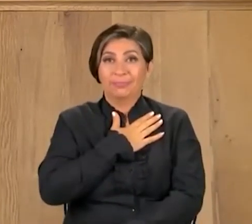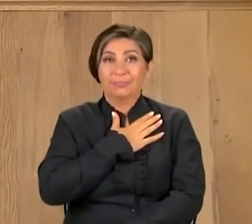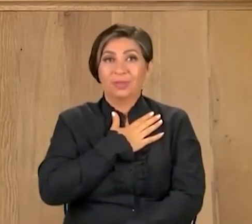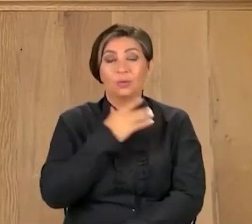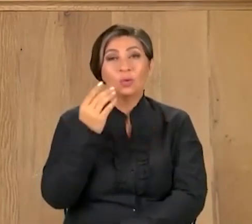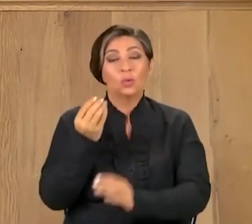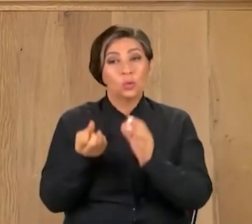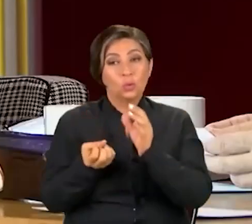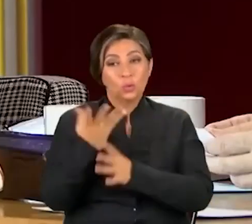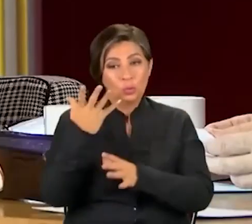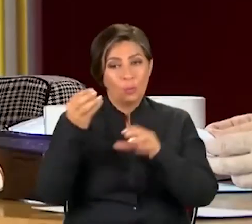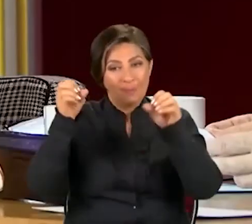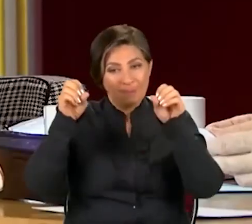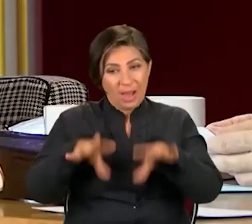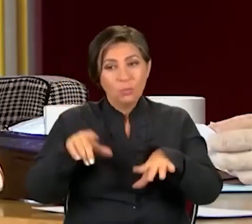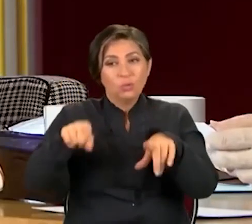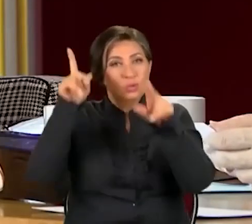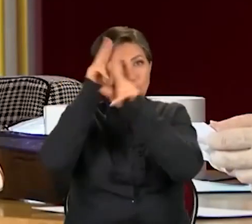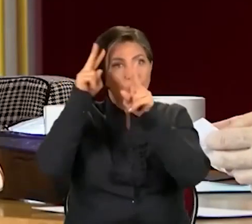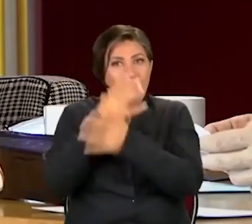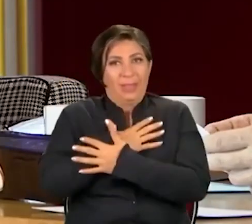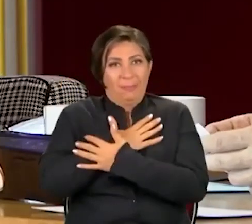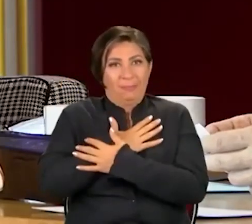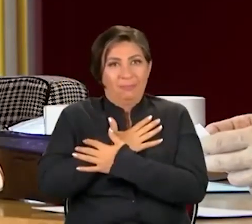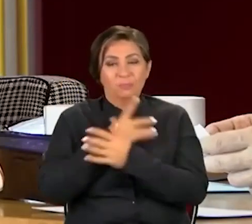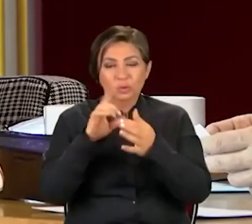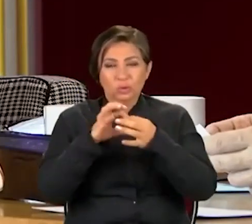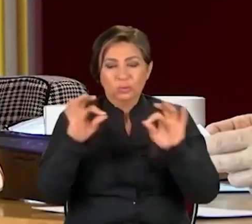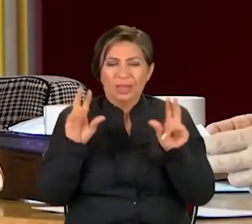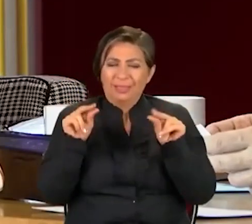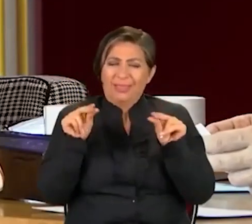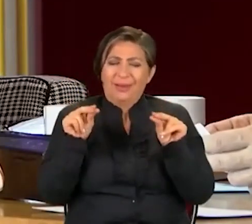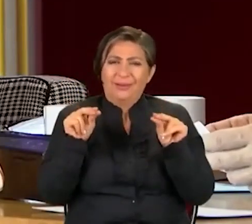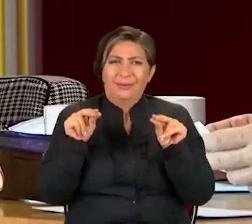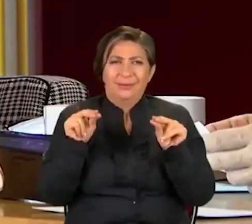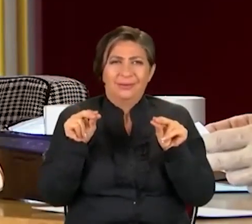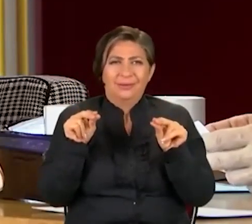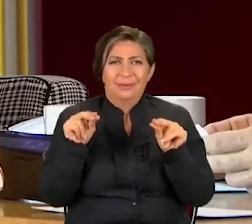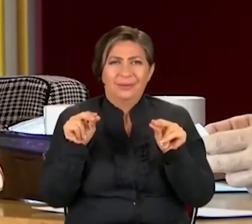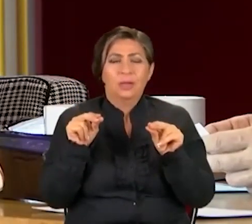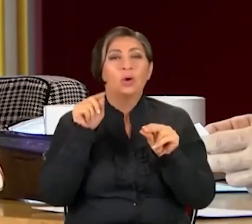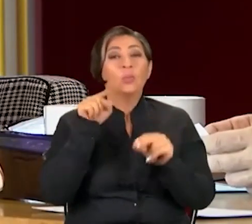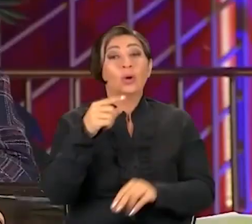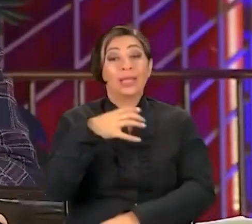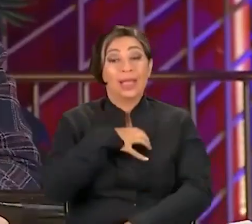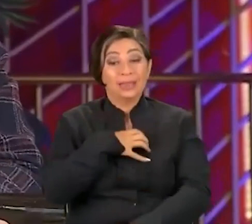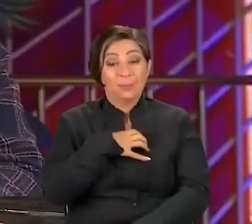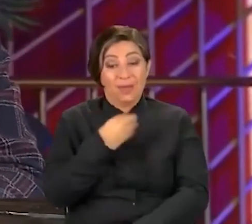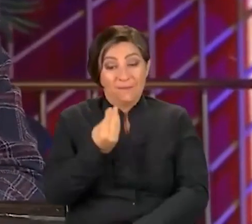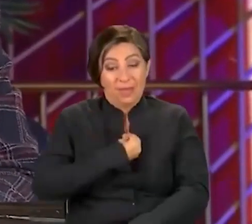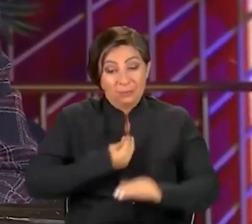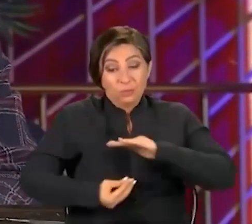Kurdum, bırak bu düş benim. Sadece bu cümle bana yeter zaten. Bu kendime